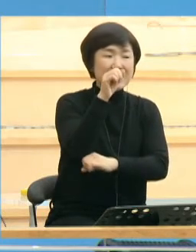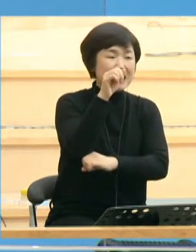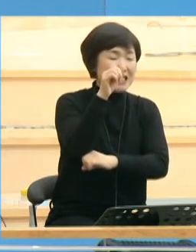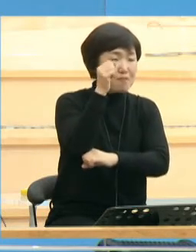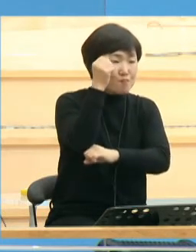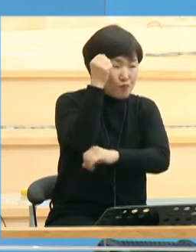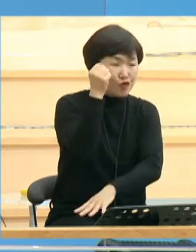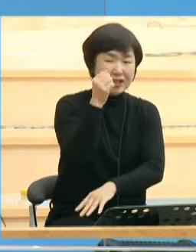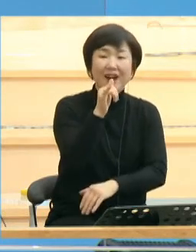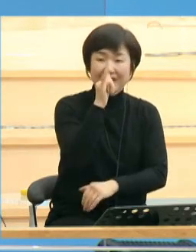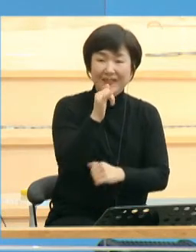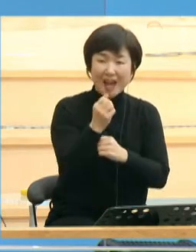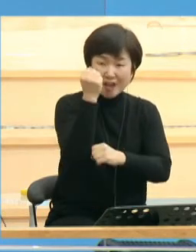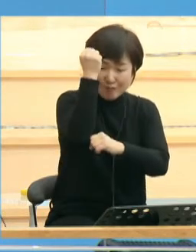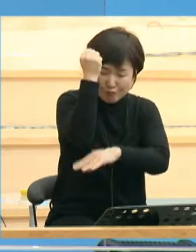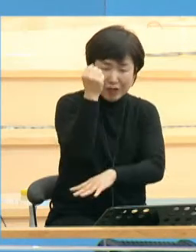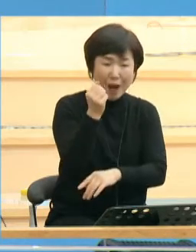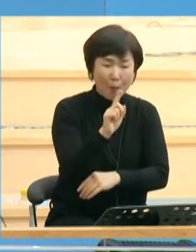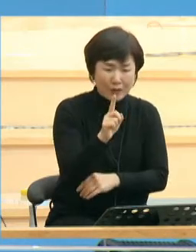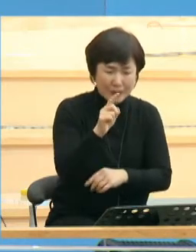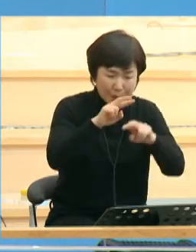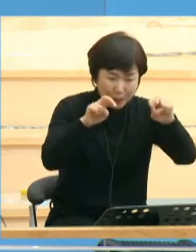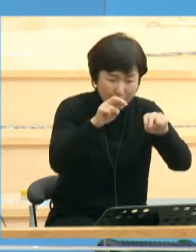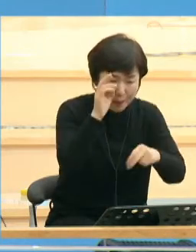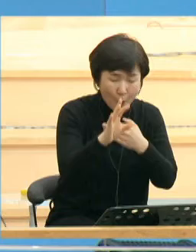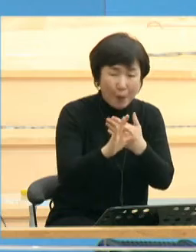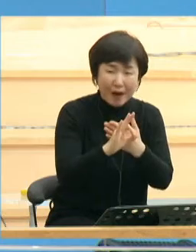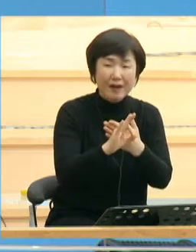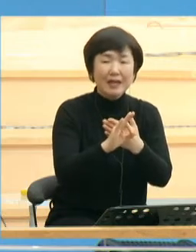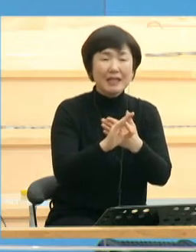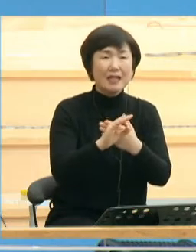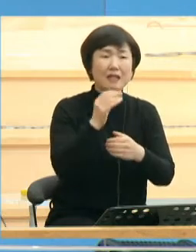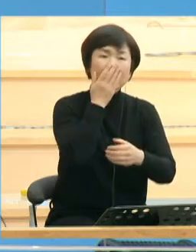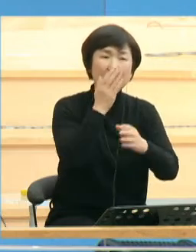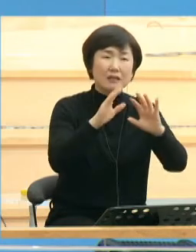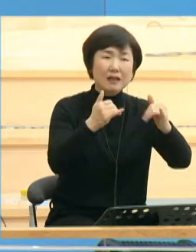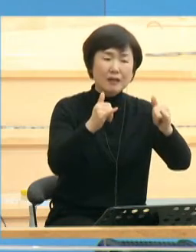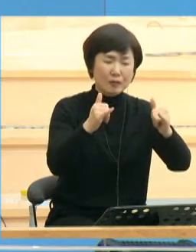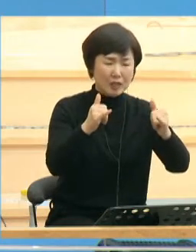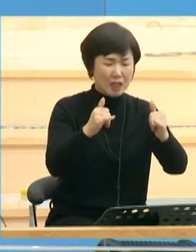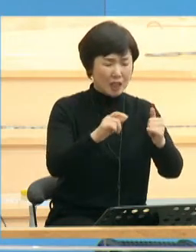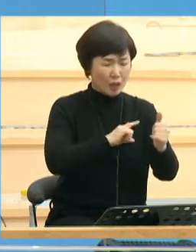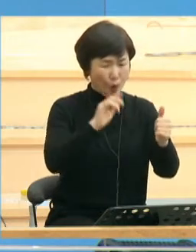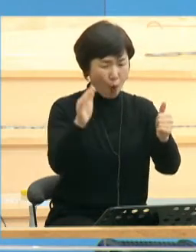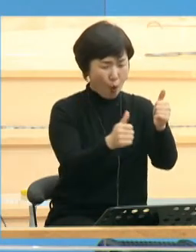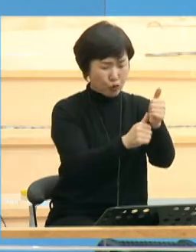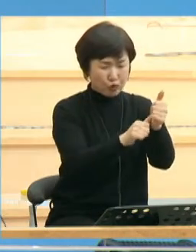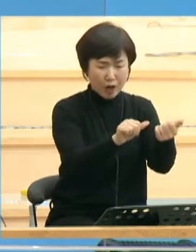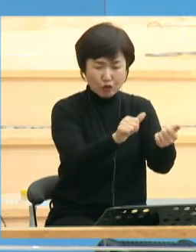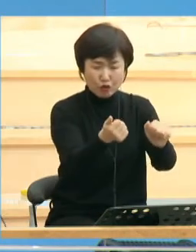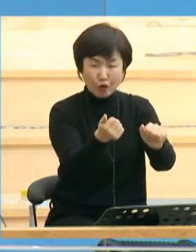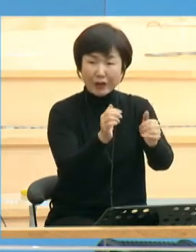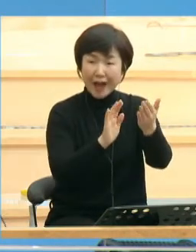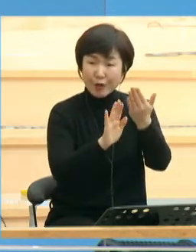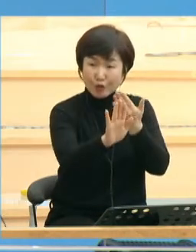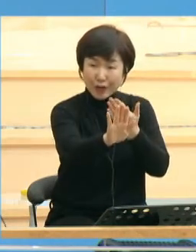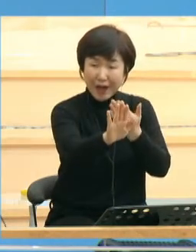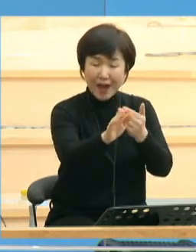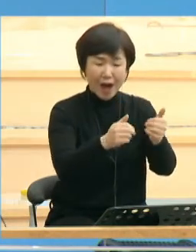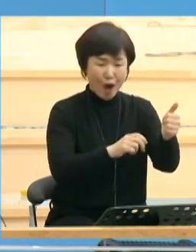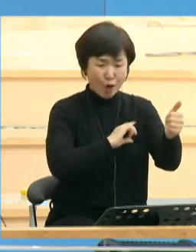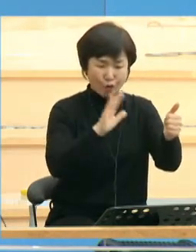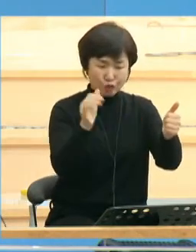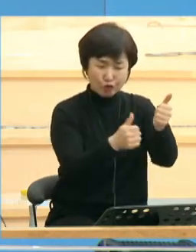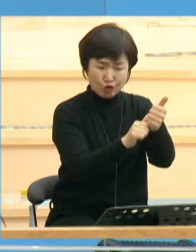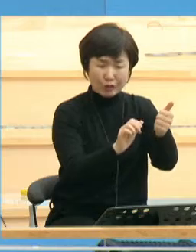추적에 쭈 올라가 보니까 지난 주일에 이스라엘 백성들이 여호수아가 축 짜 장 2가 올라가서 가나안 족속을